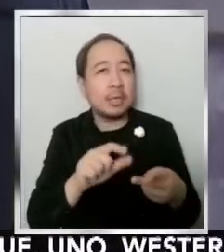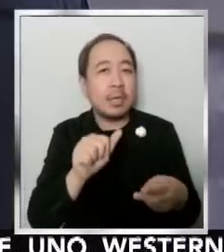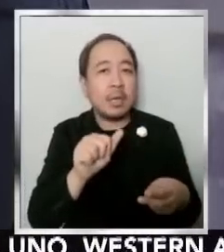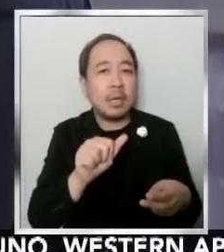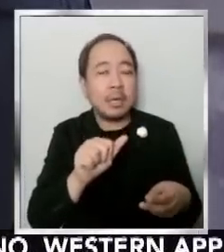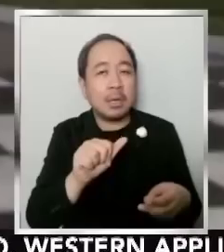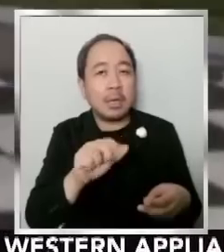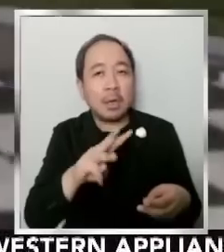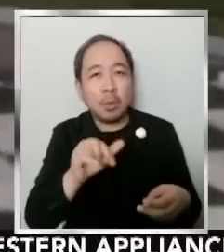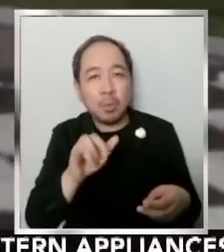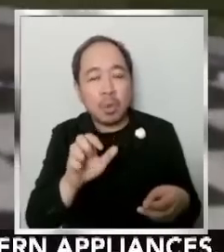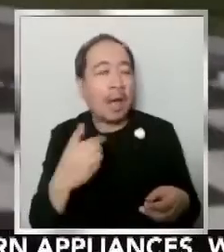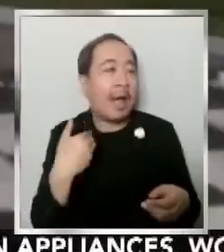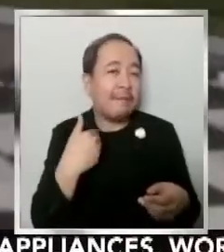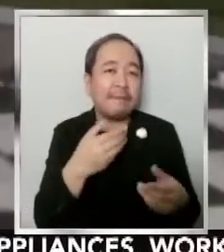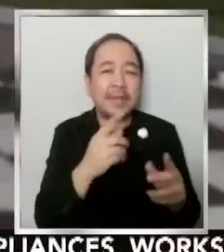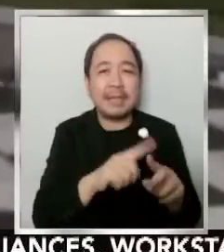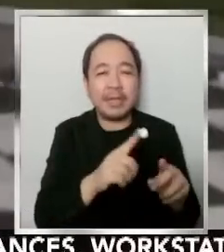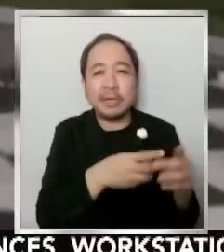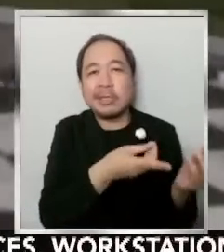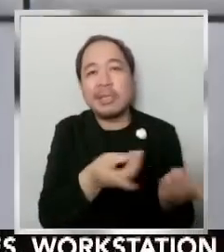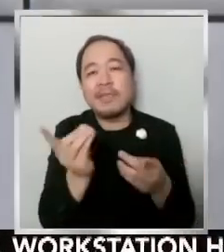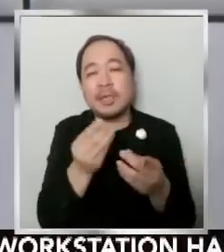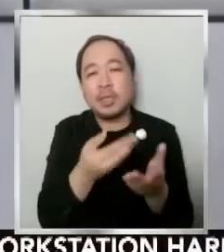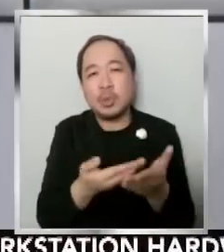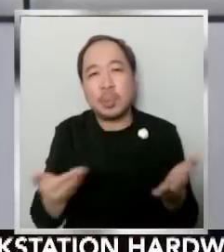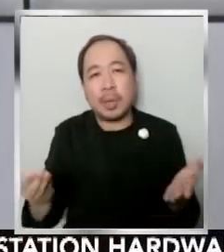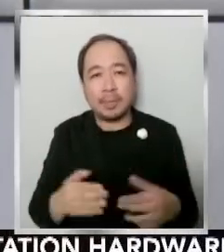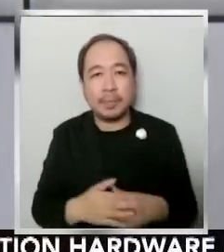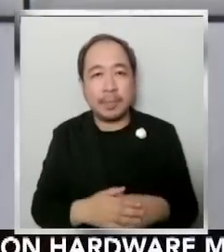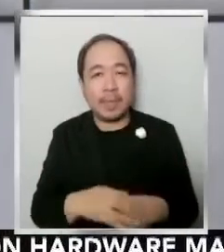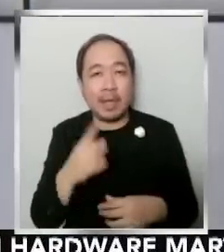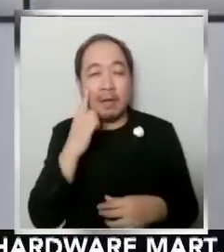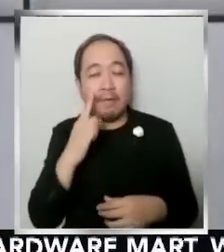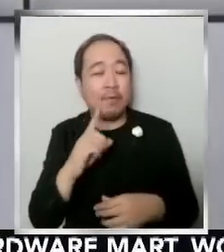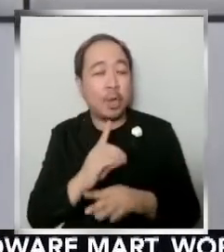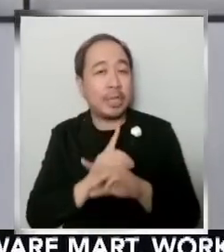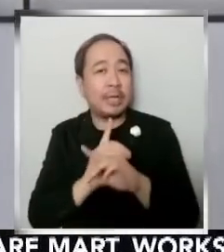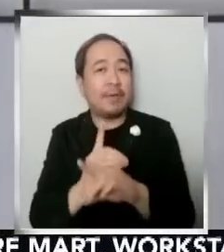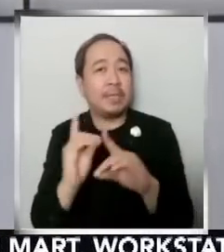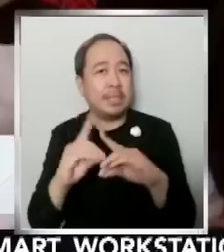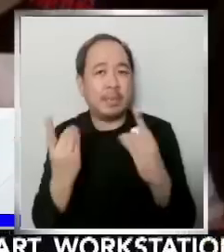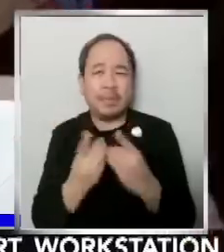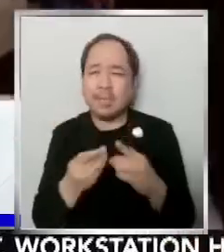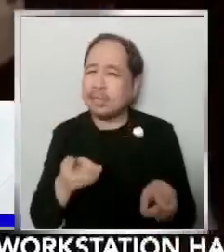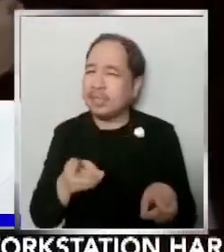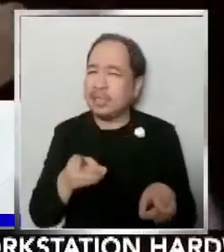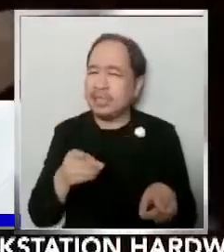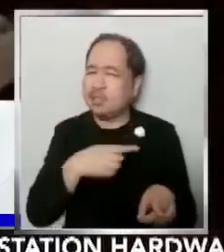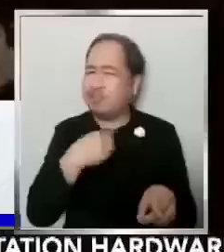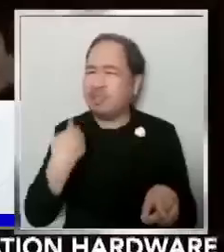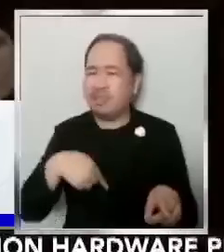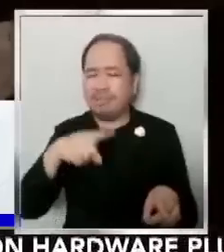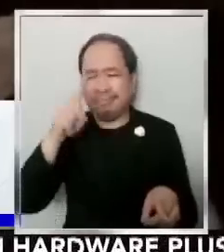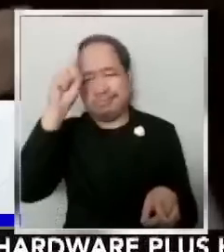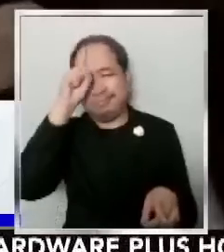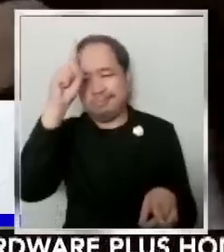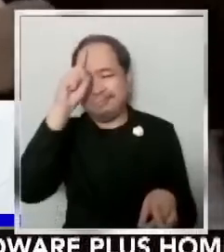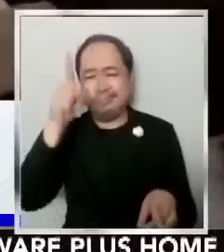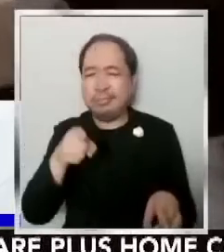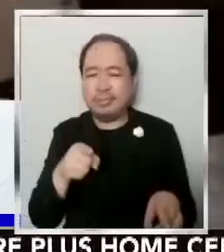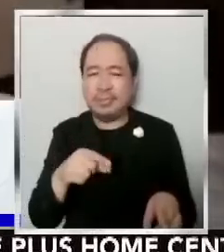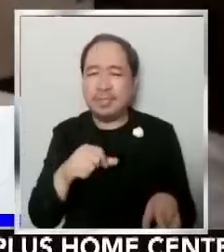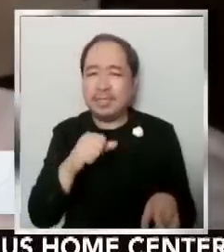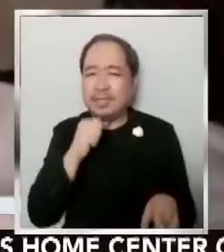resupply mission. Para sa Defense Department, nakakagalit ang ginawa ng China. Hindi maganda talaga yun. It's already